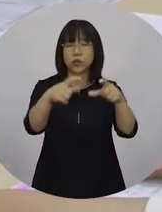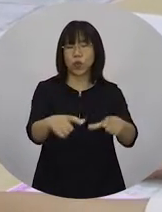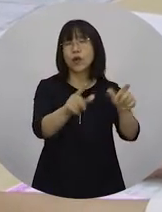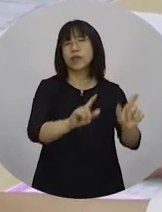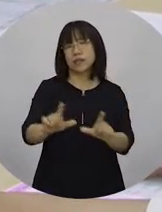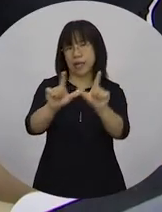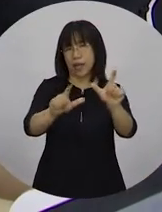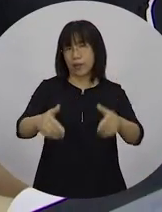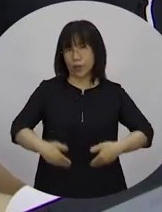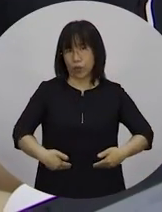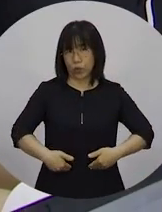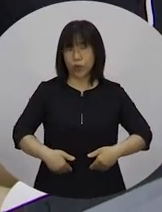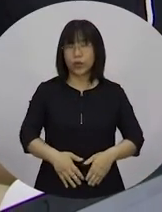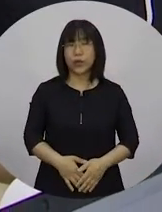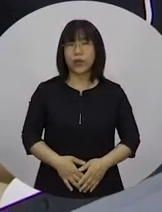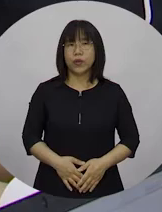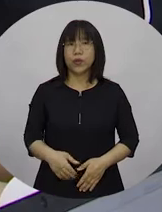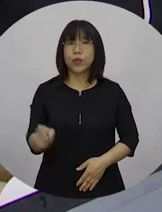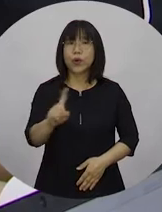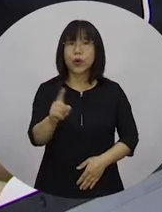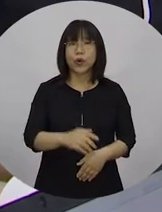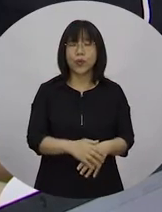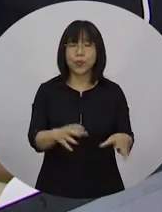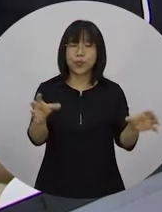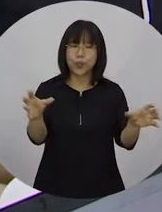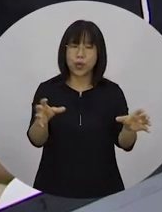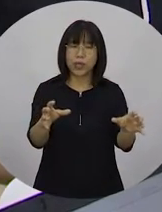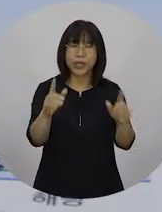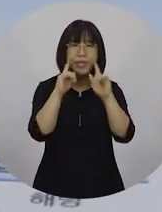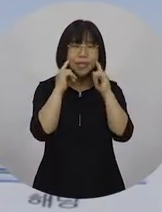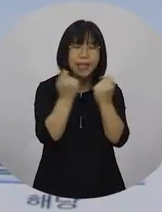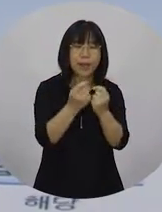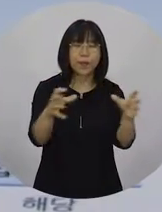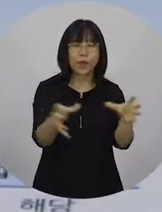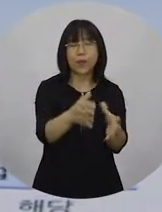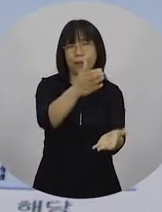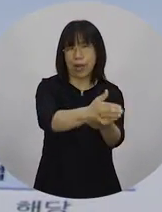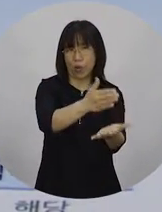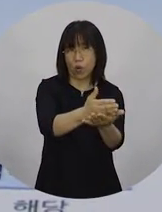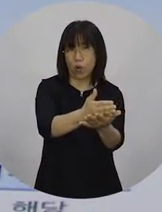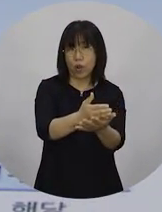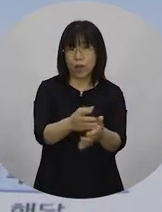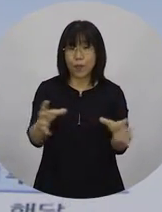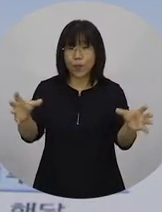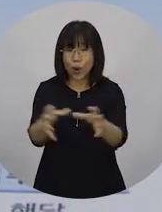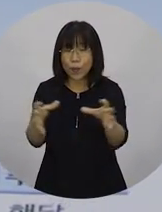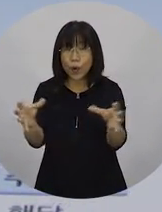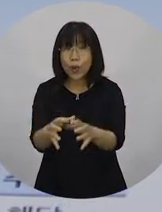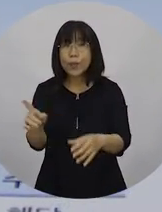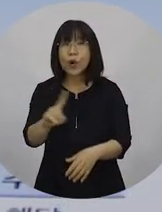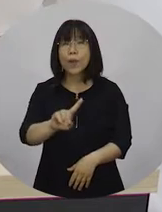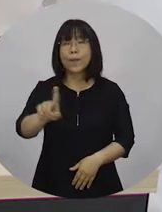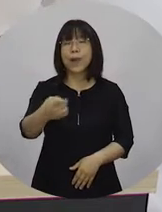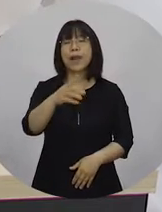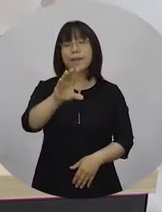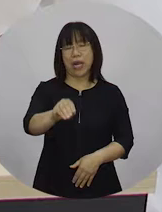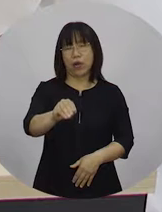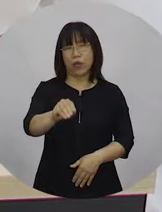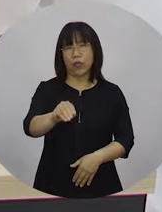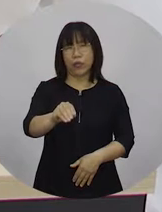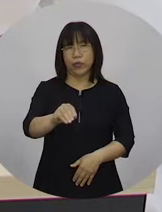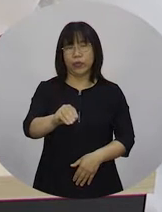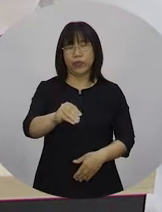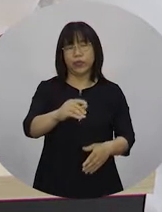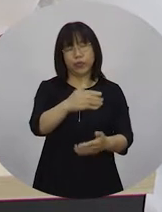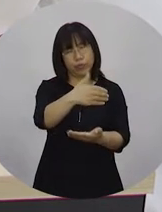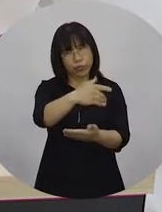사업 경험이 없는 분이어야 합니다. 사적 모임은 지원 제외 대상이며 모임별 최대 100만 원으로 총 40개